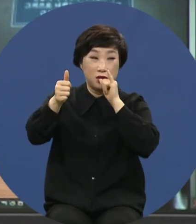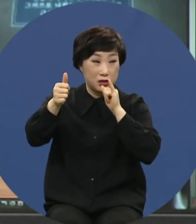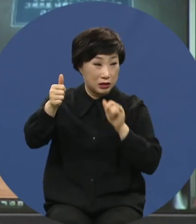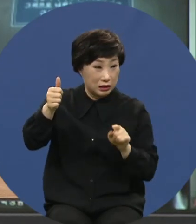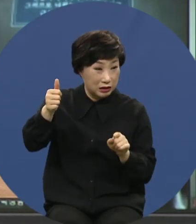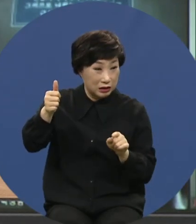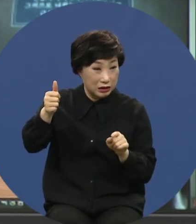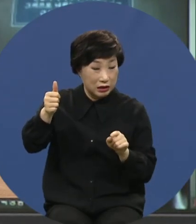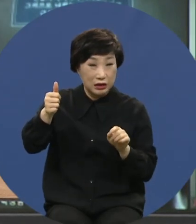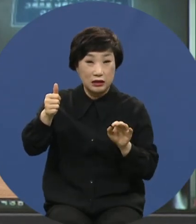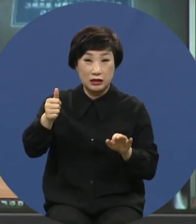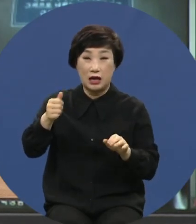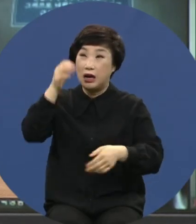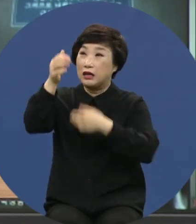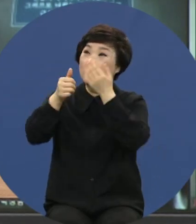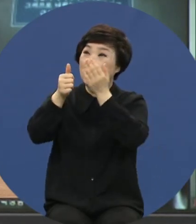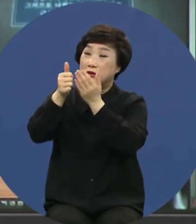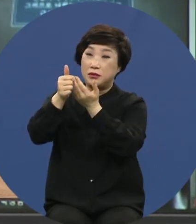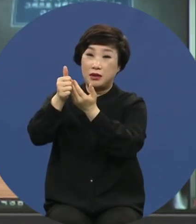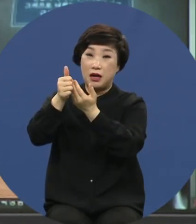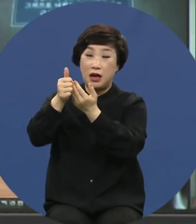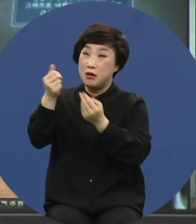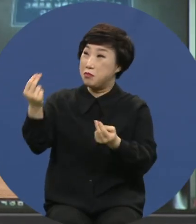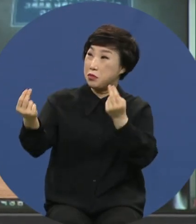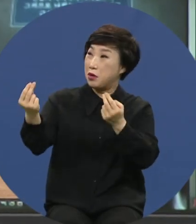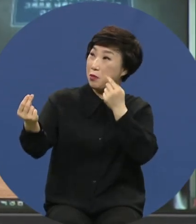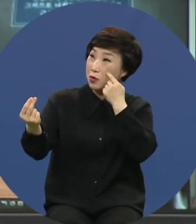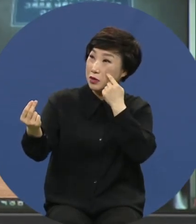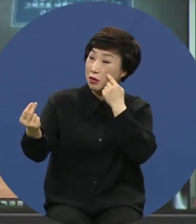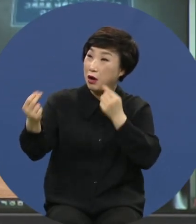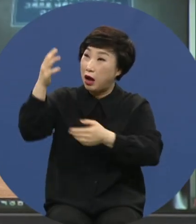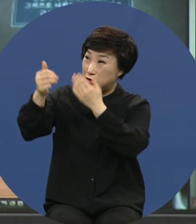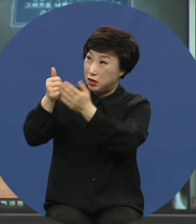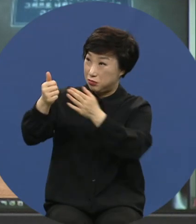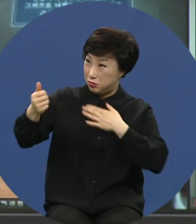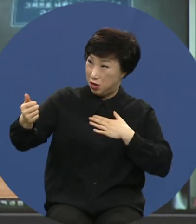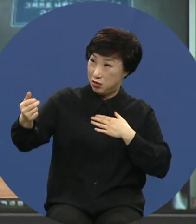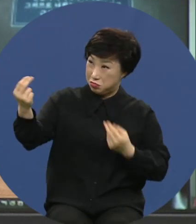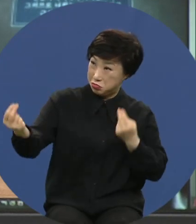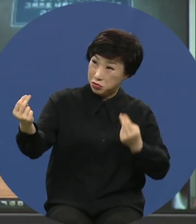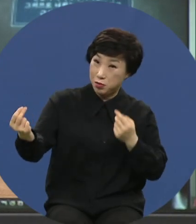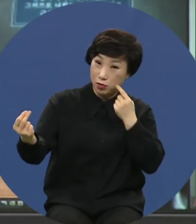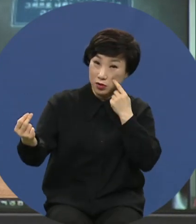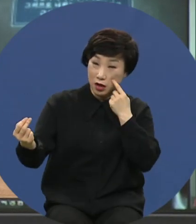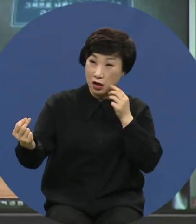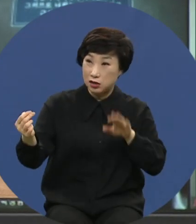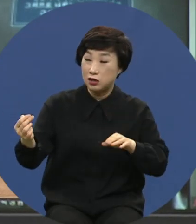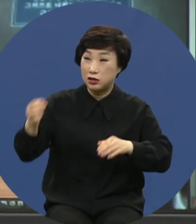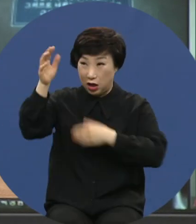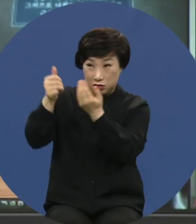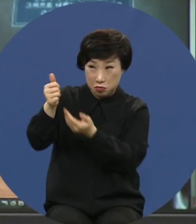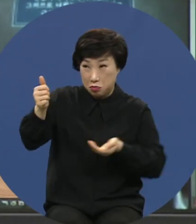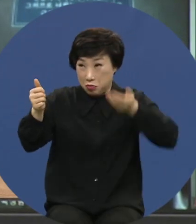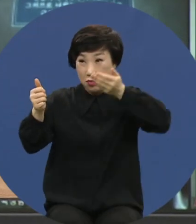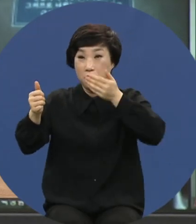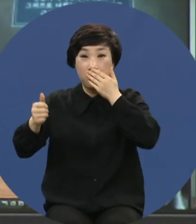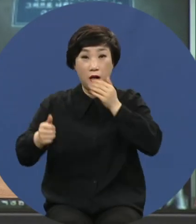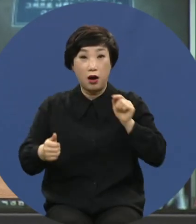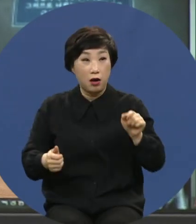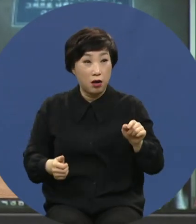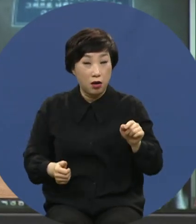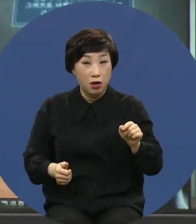하나님께 덤비고 하나님과 비기자, 당신과 나와 비기자, 나도 하나님처럼 될 수